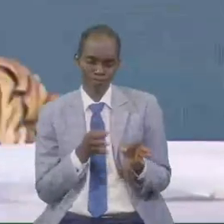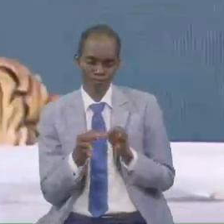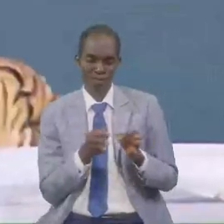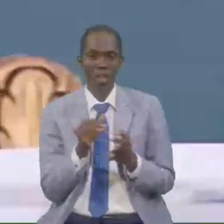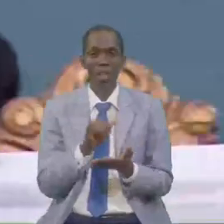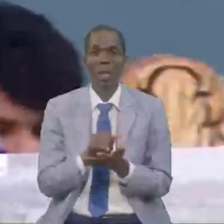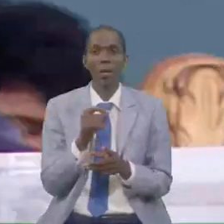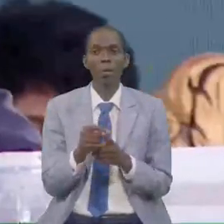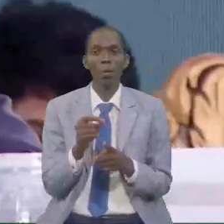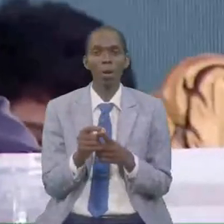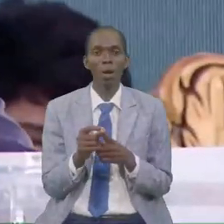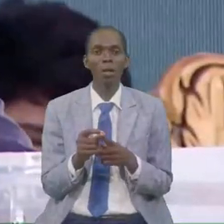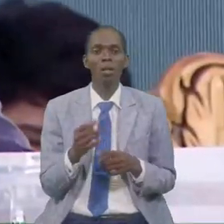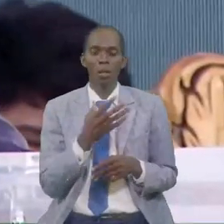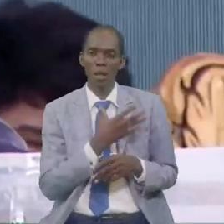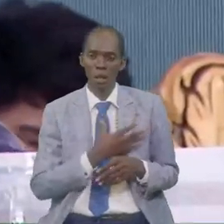Expliquez ce mot.